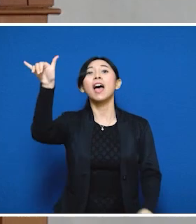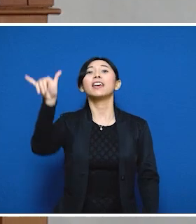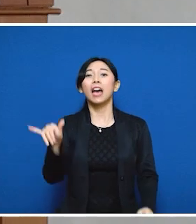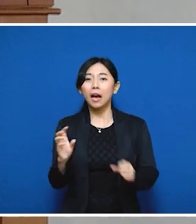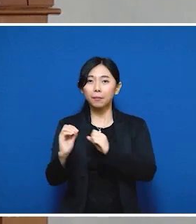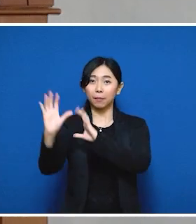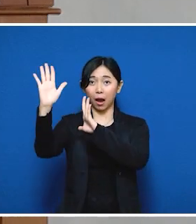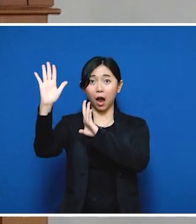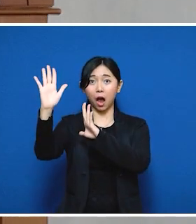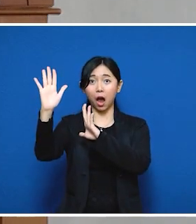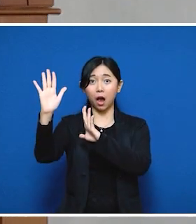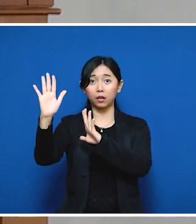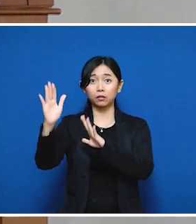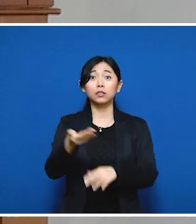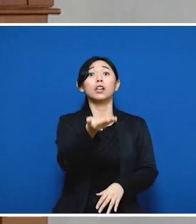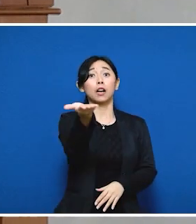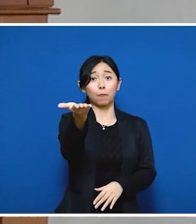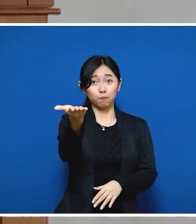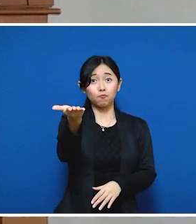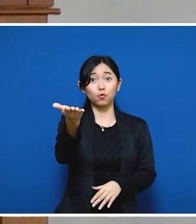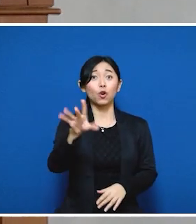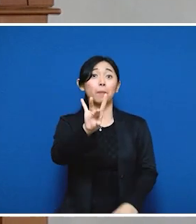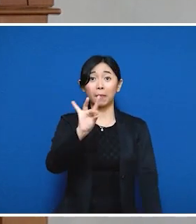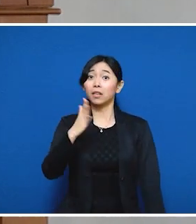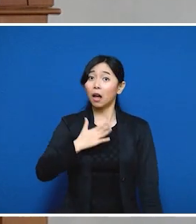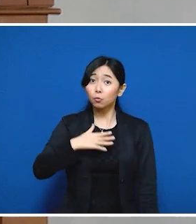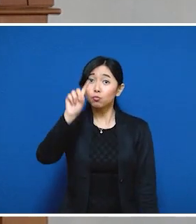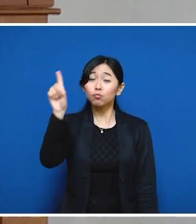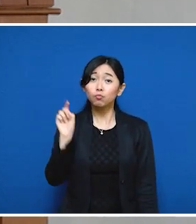Bapa, bukankah Bapa memanggil aku?"